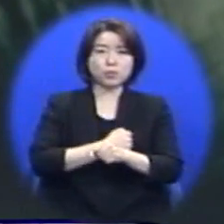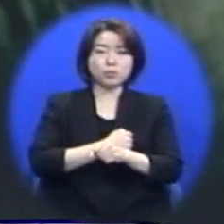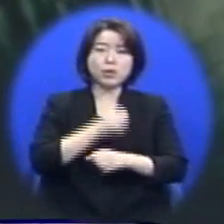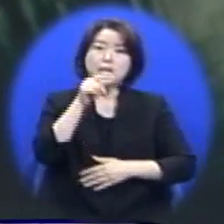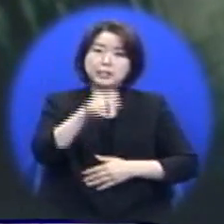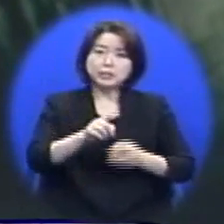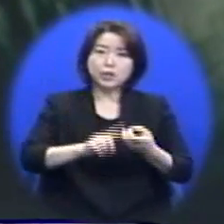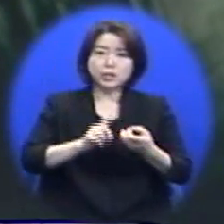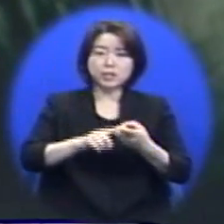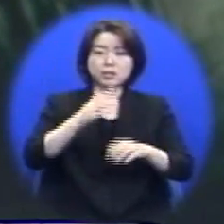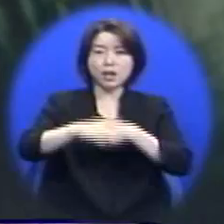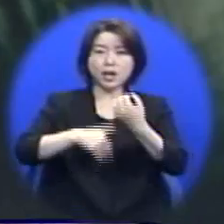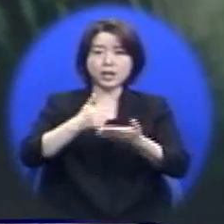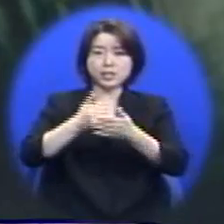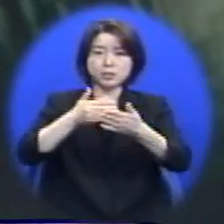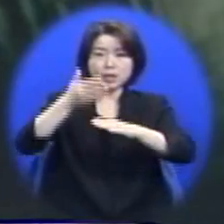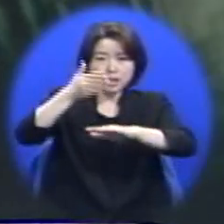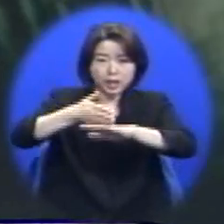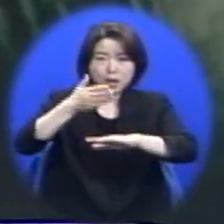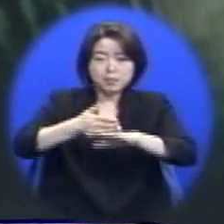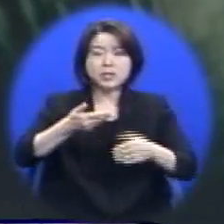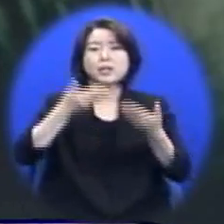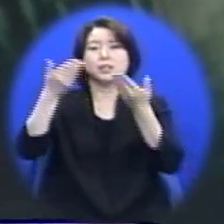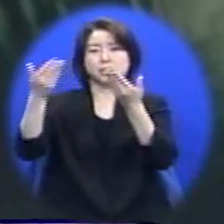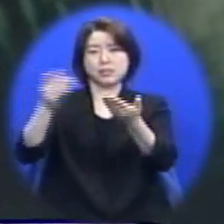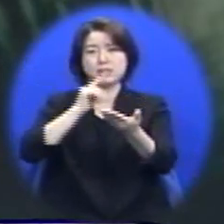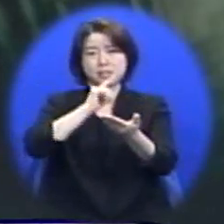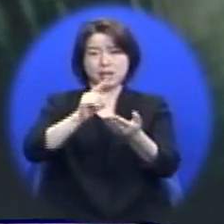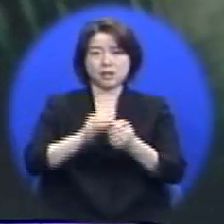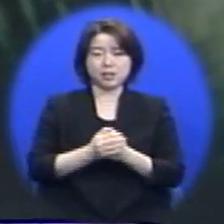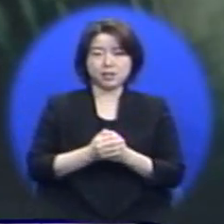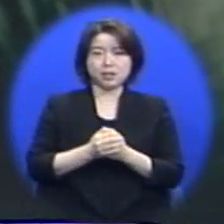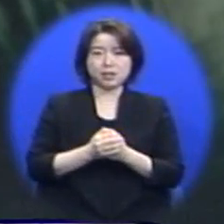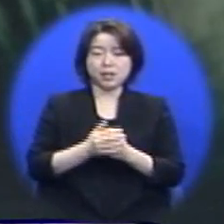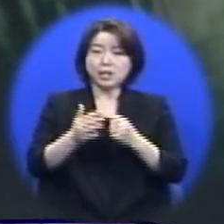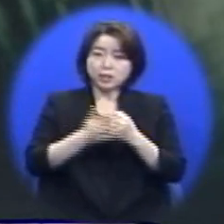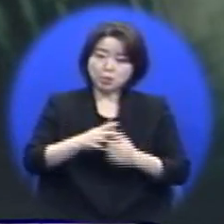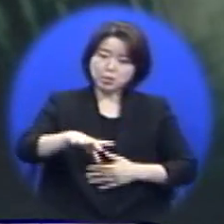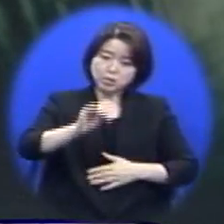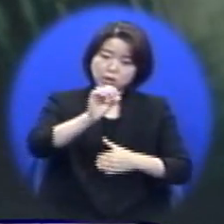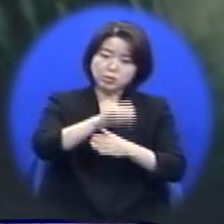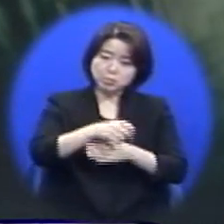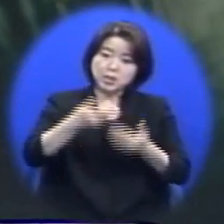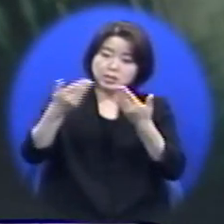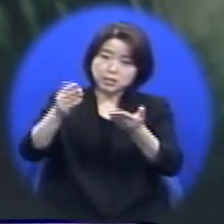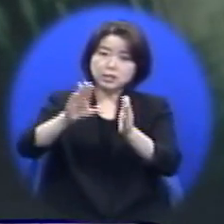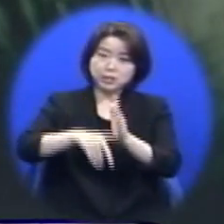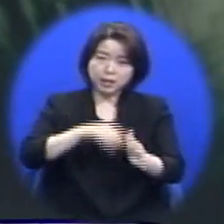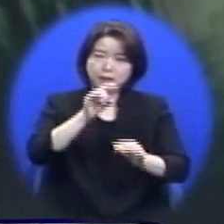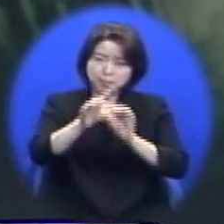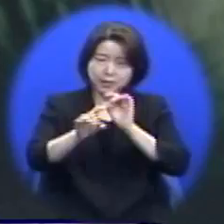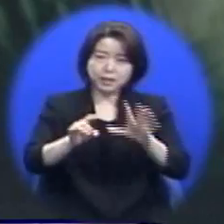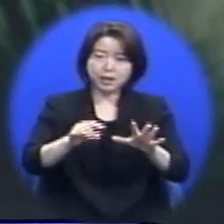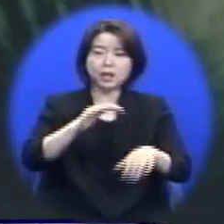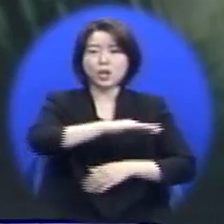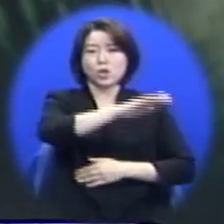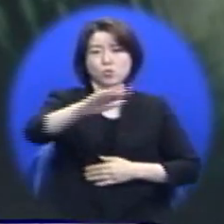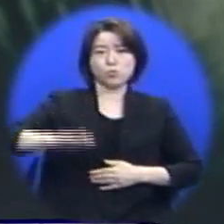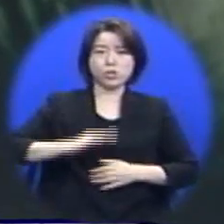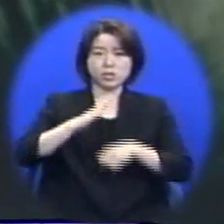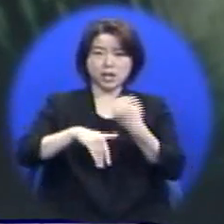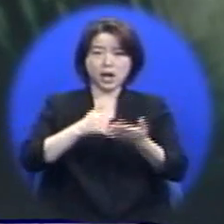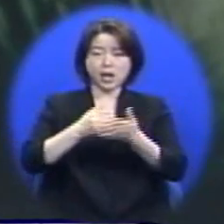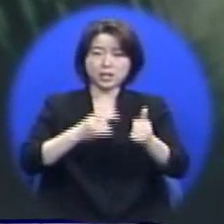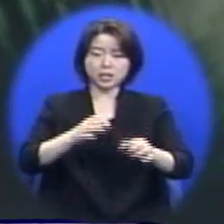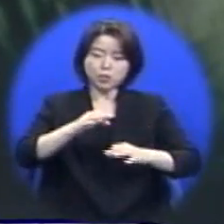하나님께 감사하며 드리라. 그러니까 첫 열매를 바칠 때마다 우리는 하나님 앞에 너무나 놀라운